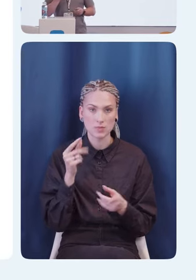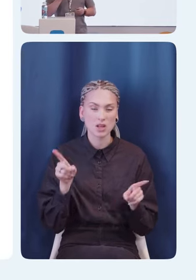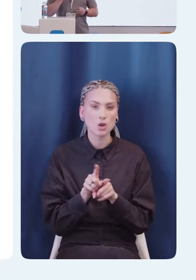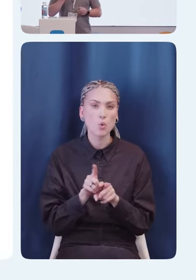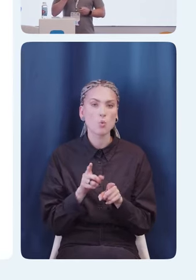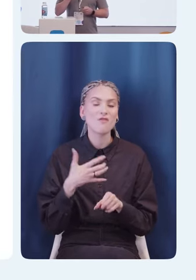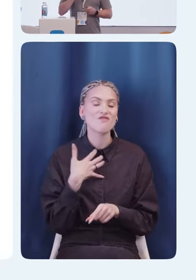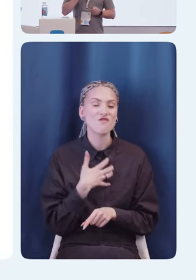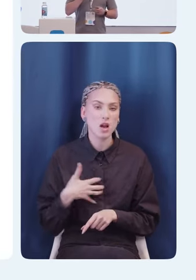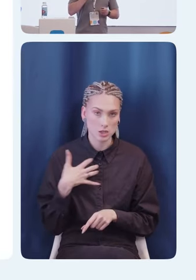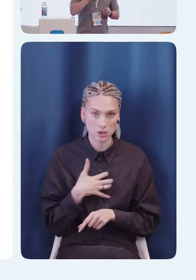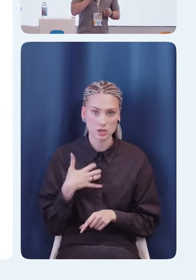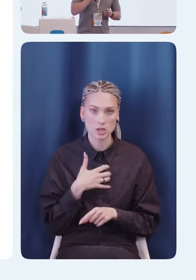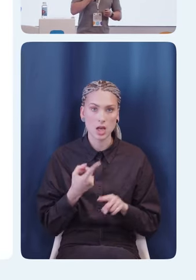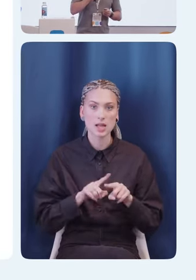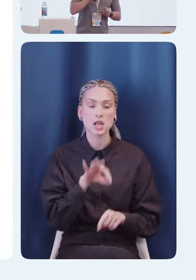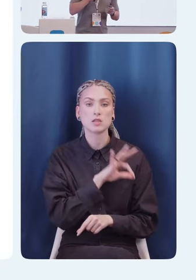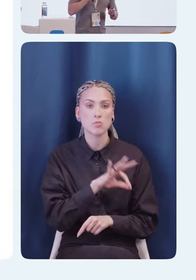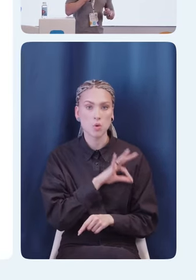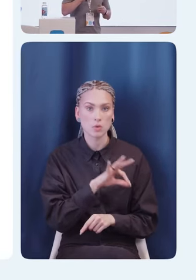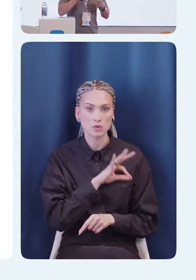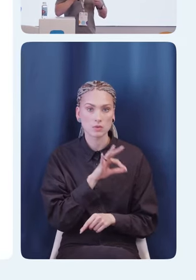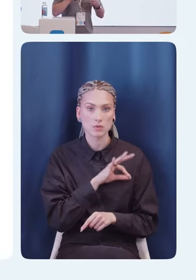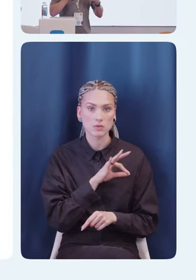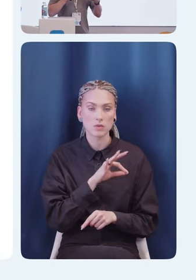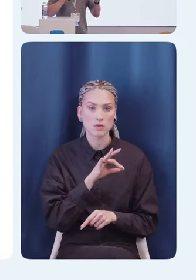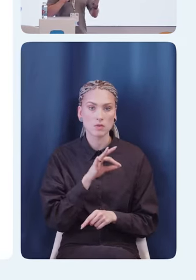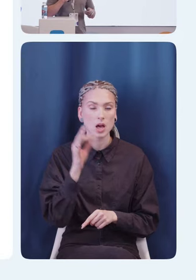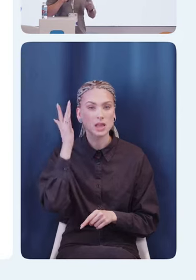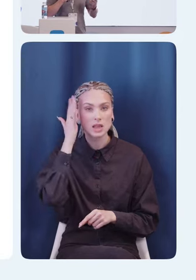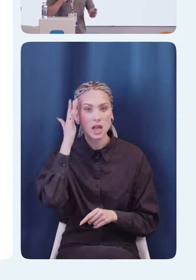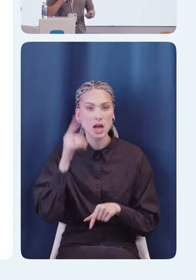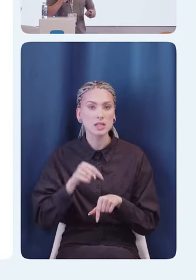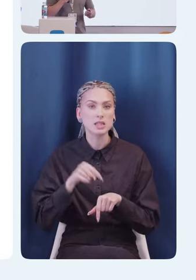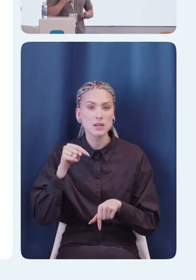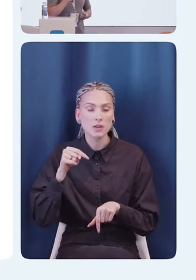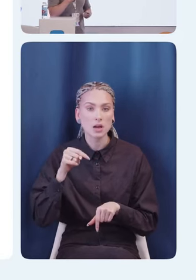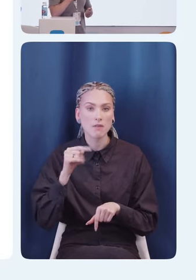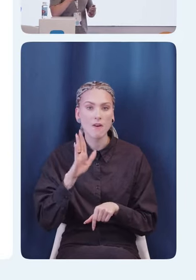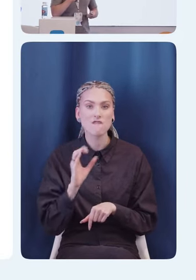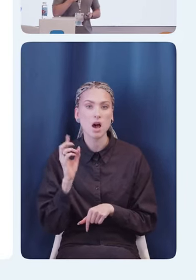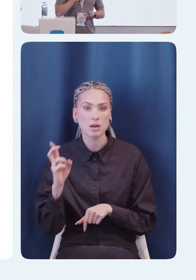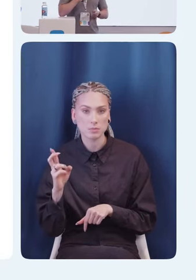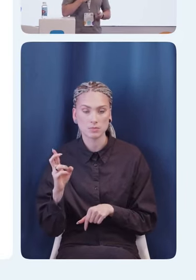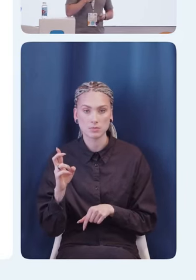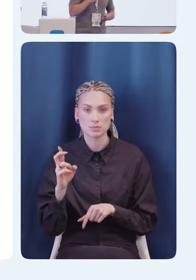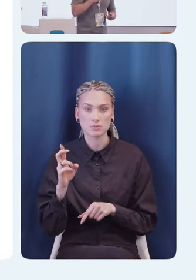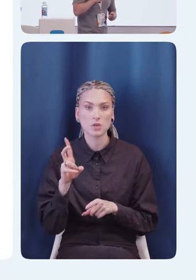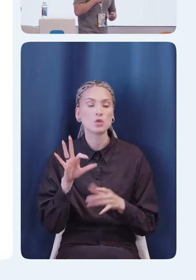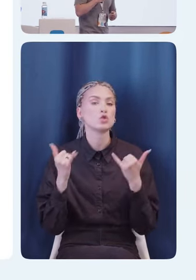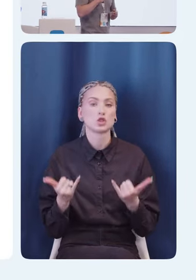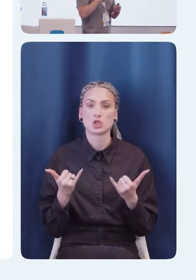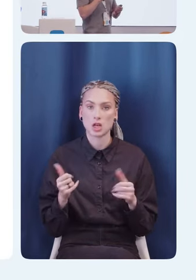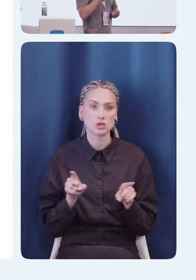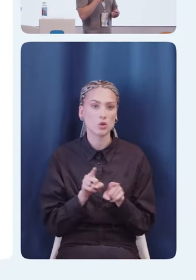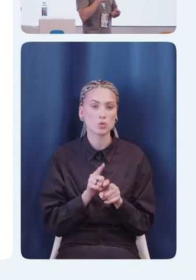очень важный момент – это использование нативного веб-API. К сожалению, на данный момент такой